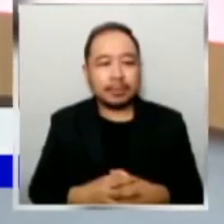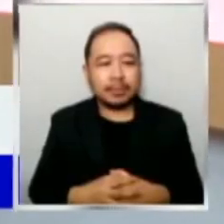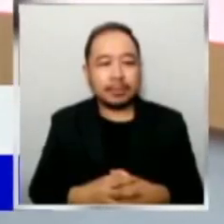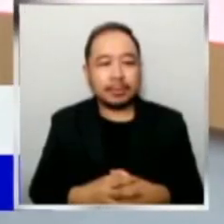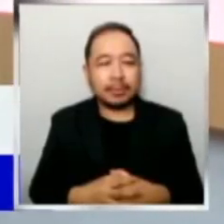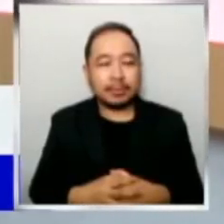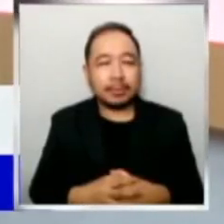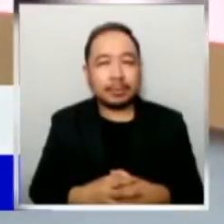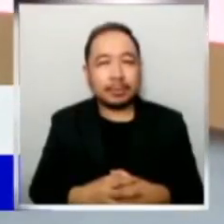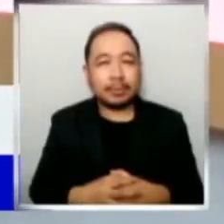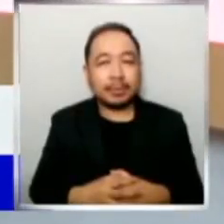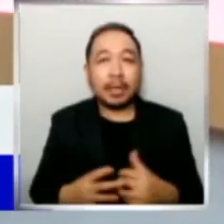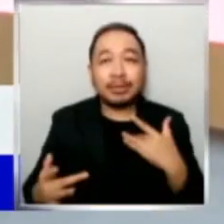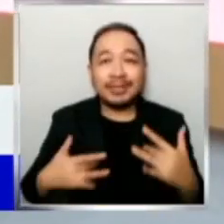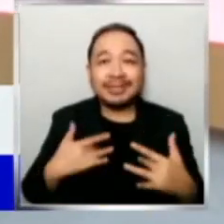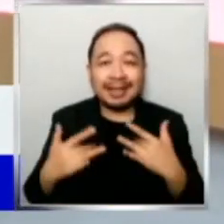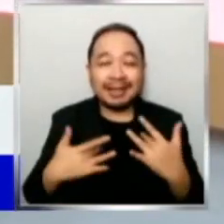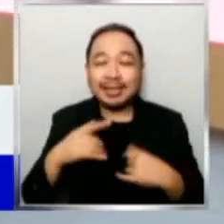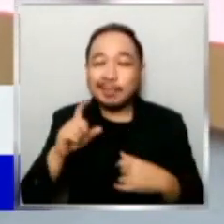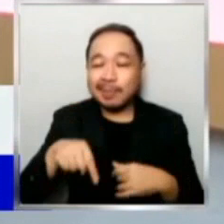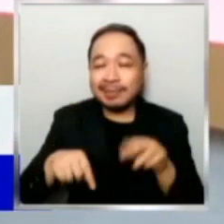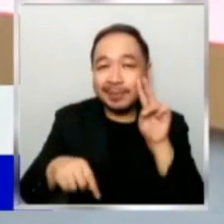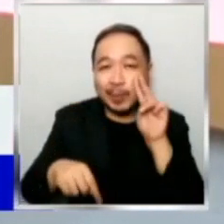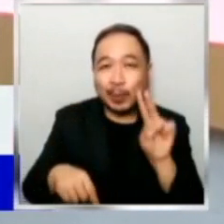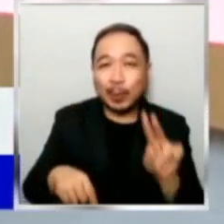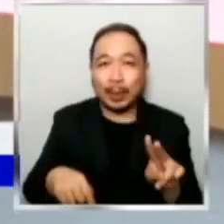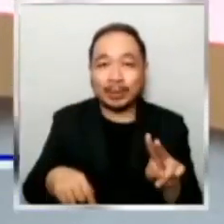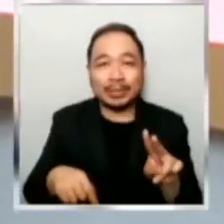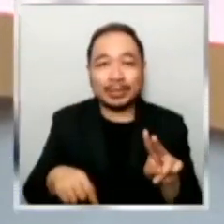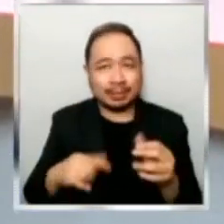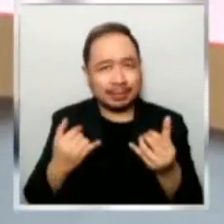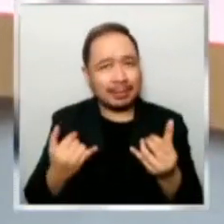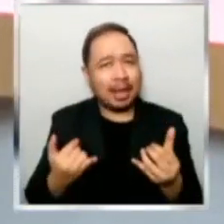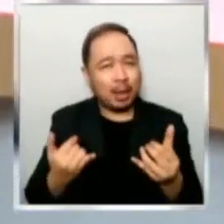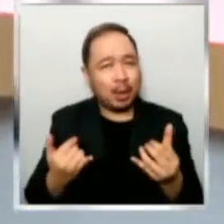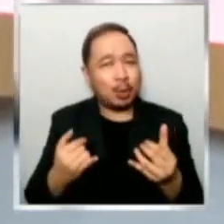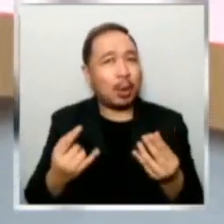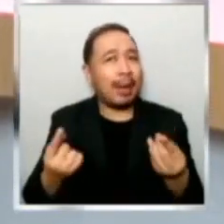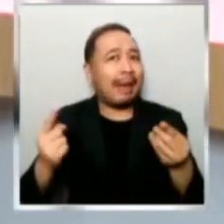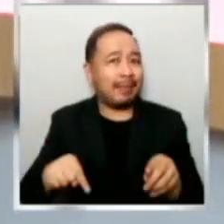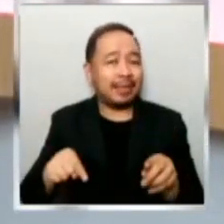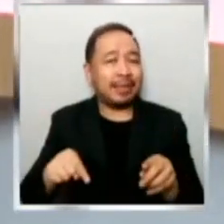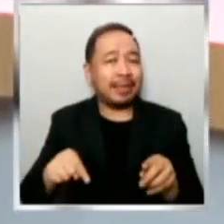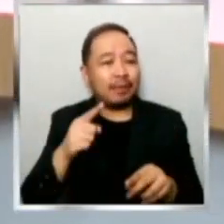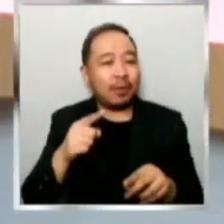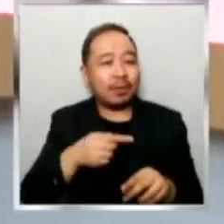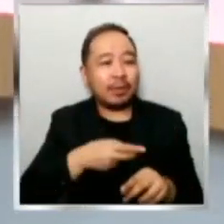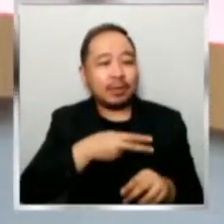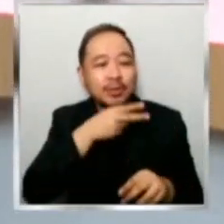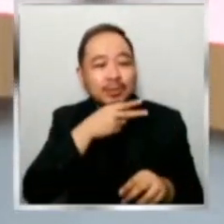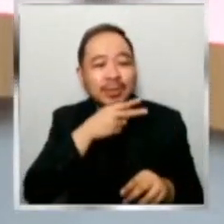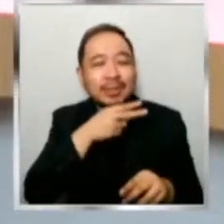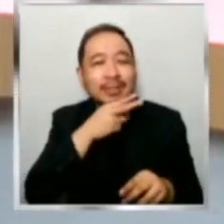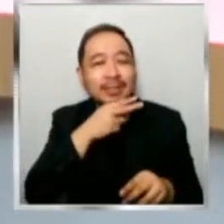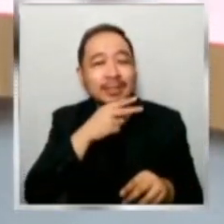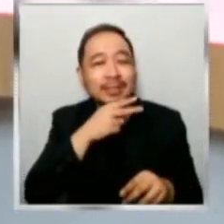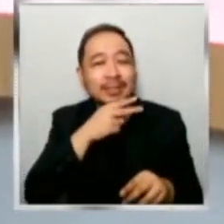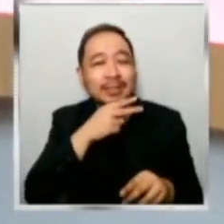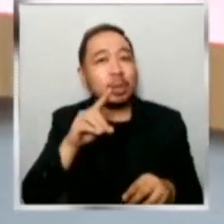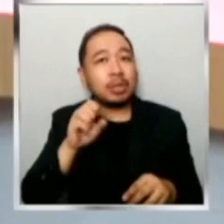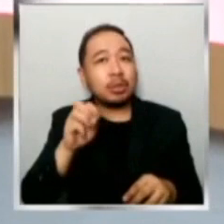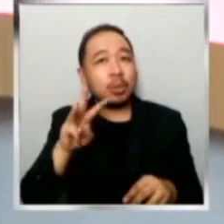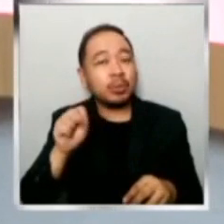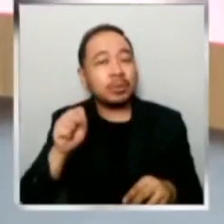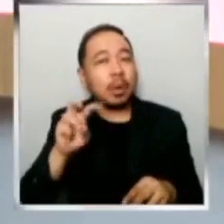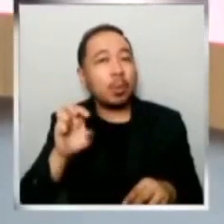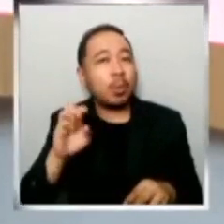Kaabang-abang at dapat tutukan ng mga kapuso ang tumitinding eksena sa suspense-serye ng Widow's Web ngayong gabi. Ang itinatago kasing